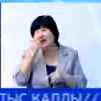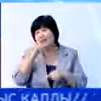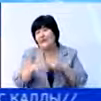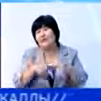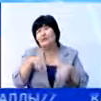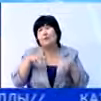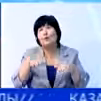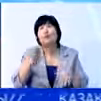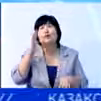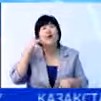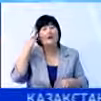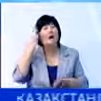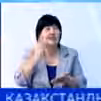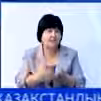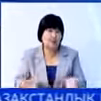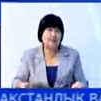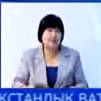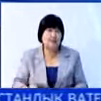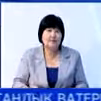қып өткізуіміз деп мақсаттап отырмыз.